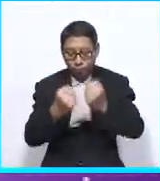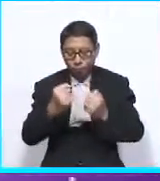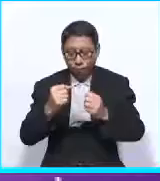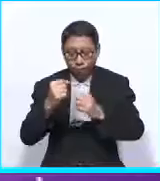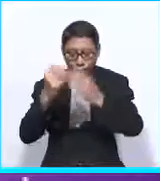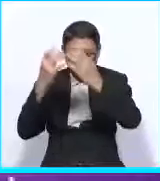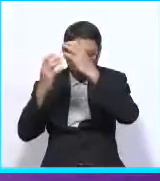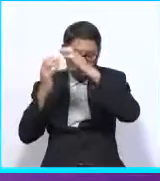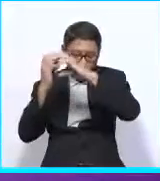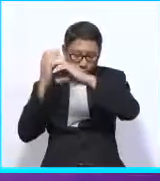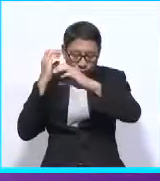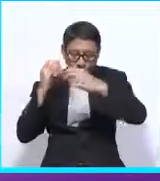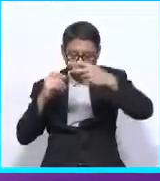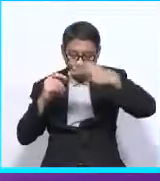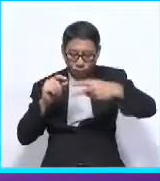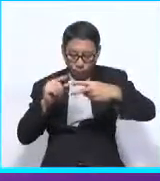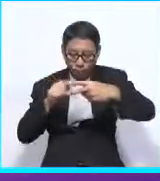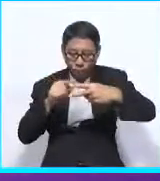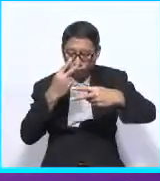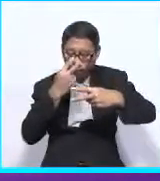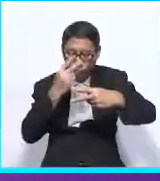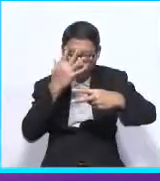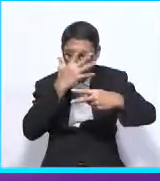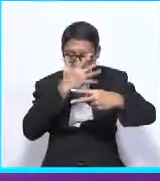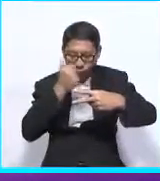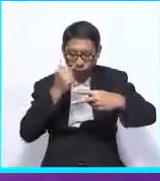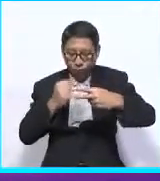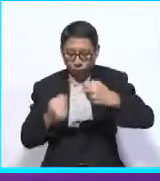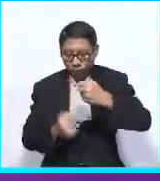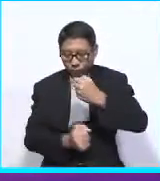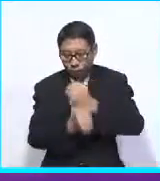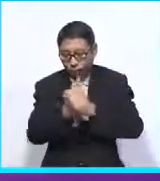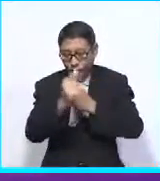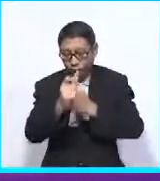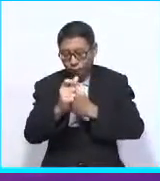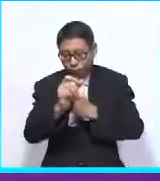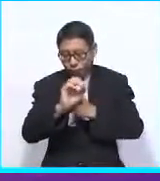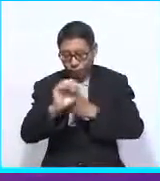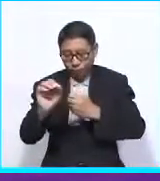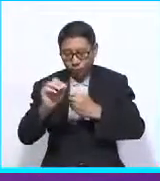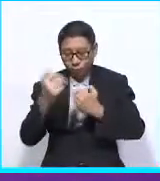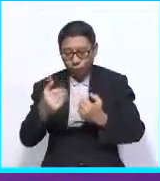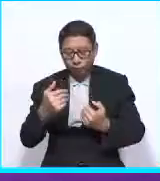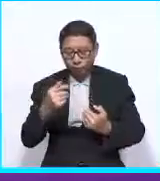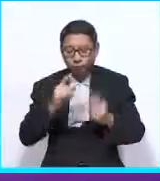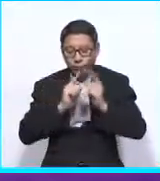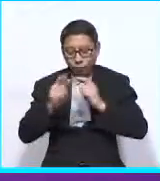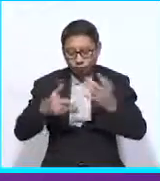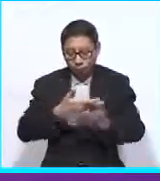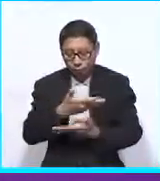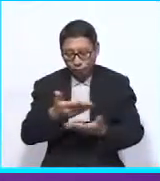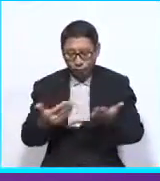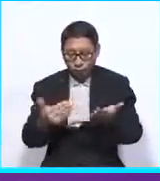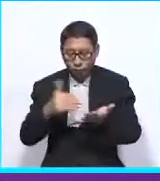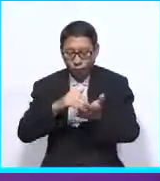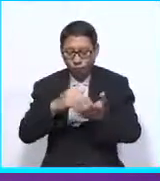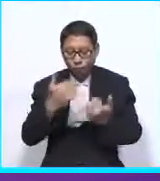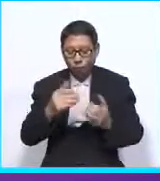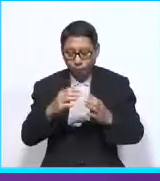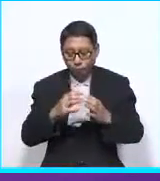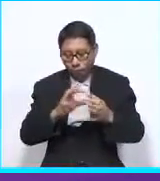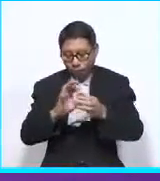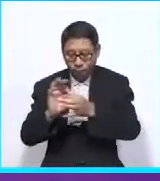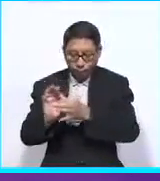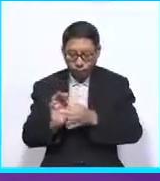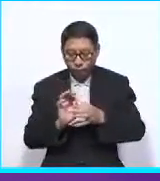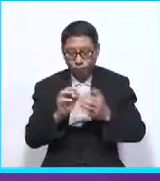นที่ผ่านมาเนี่ยอาจจะไปเน้นเรื่องของความสวยงามมากกว่าความปลอดภัยหลังจากนี้เดี๋ยวจะไปมีการพูดคุยกันอีกครั้งหนึ่งว่าหน่วยงาน